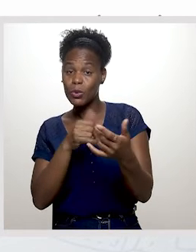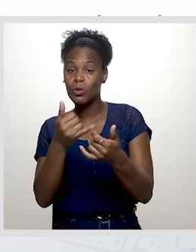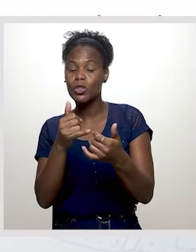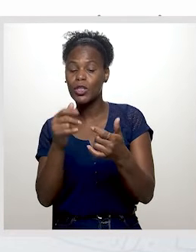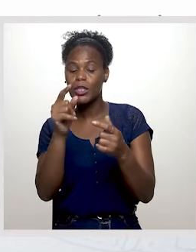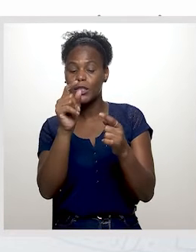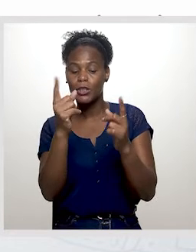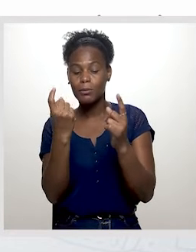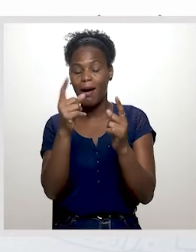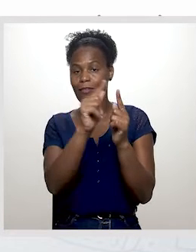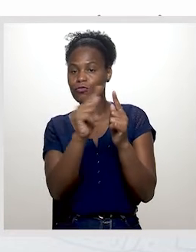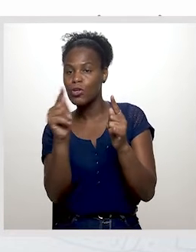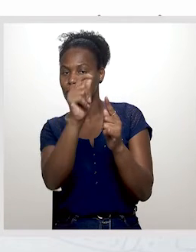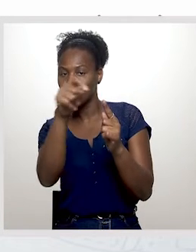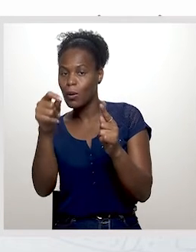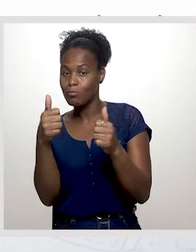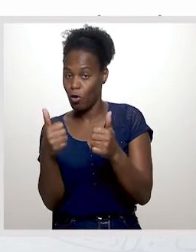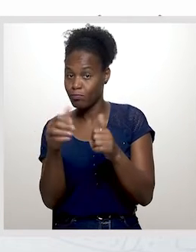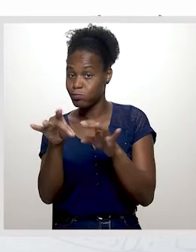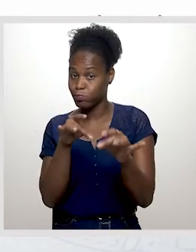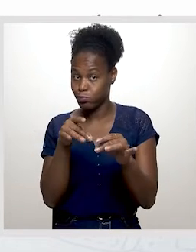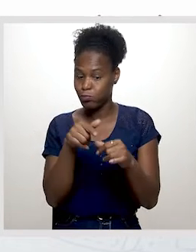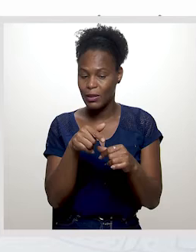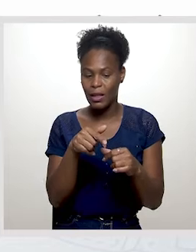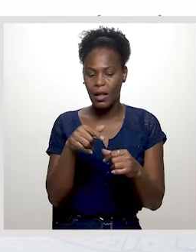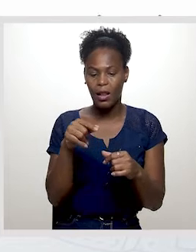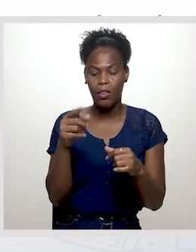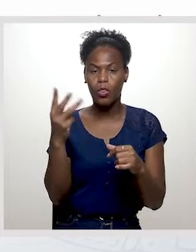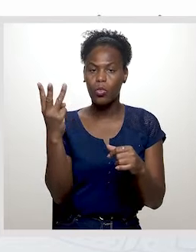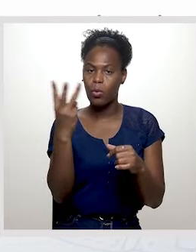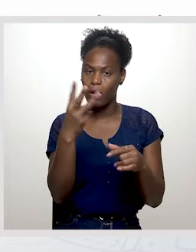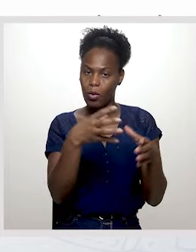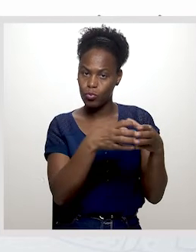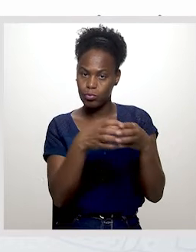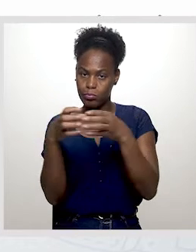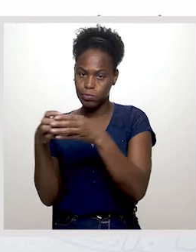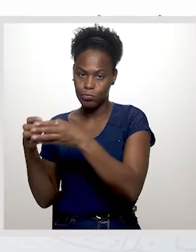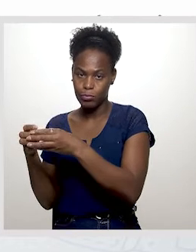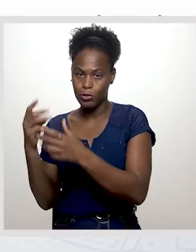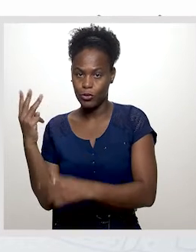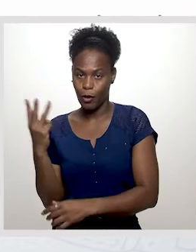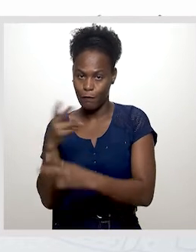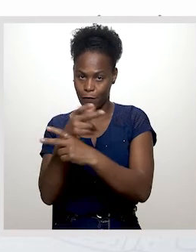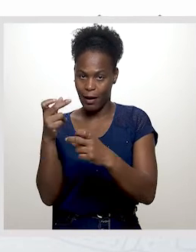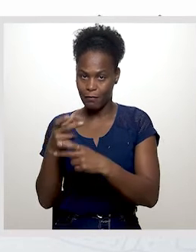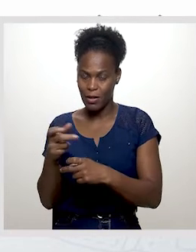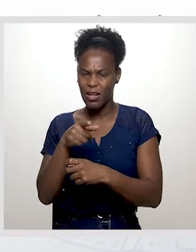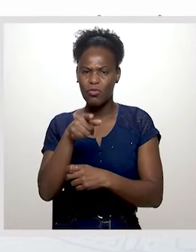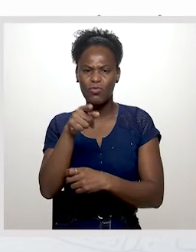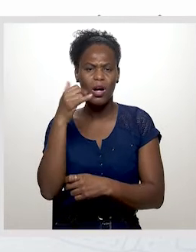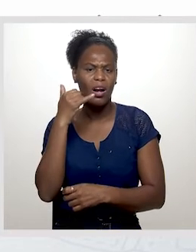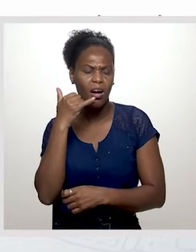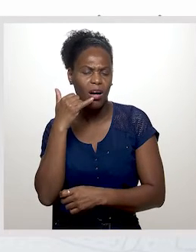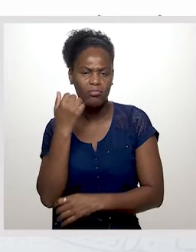option. Tu as ici 3 groupes de phrases. Vous vous téléphonez?